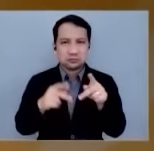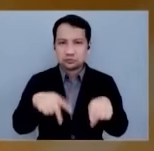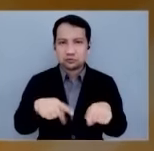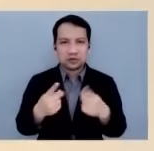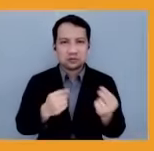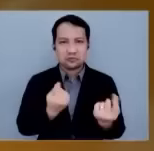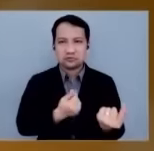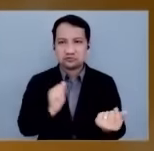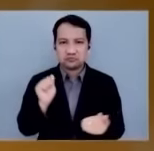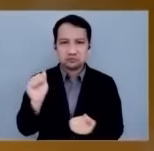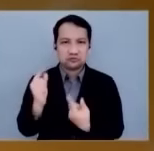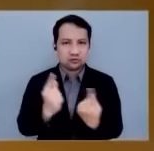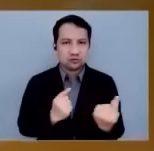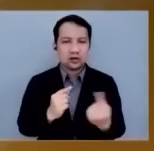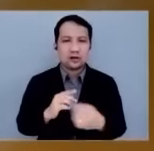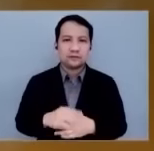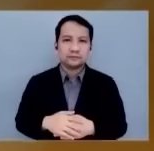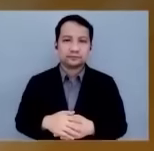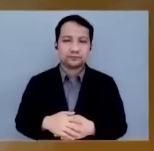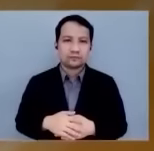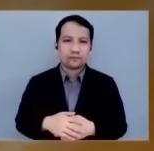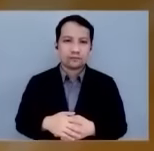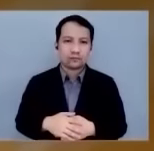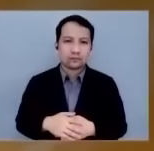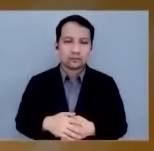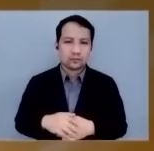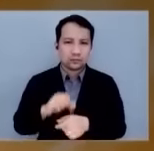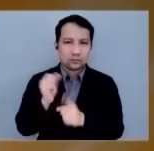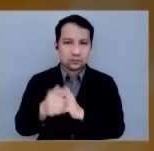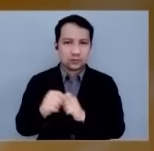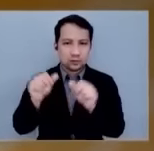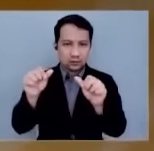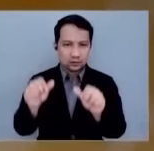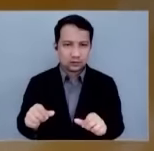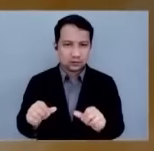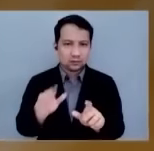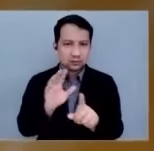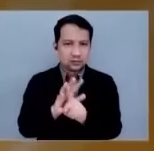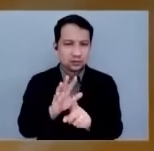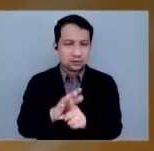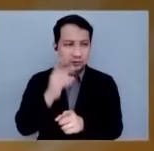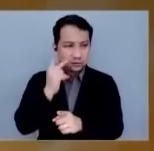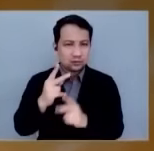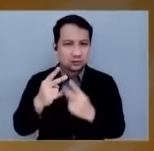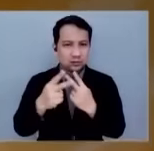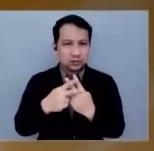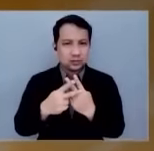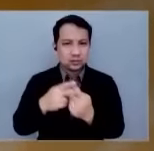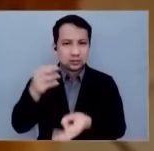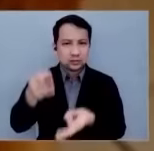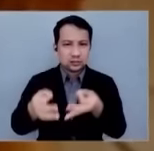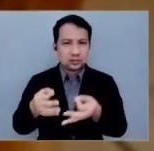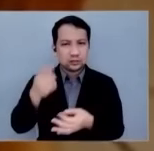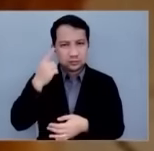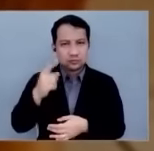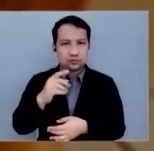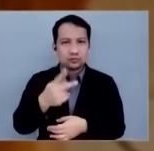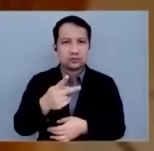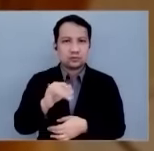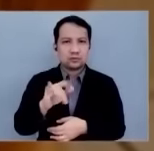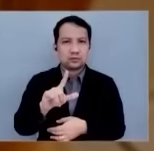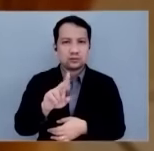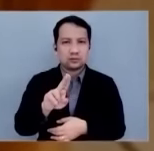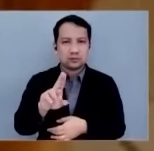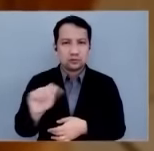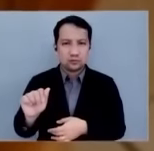niya. Maging sa social media, nag-trending ang hashtag Justice for Kilua. Alinsunod sa